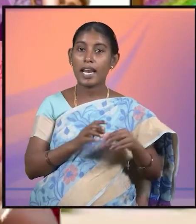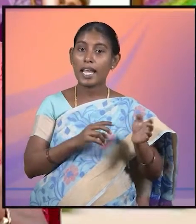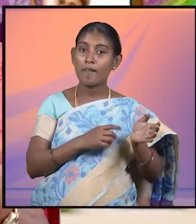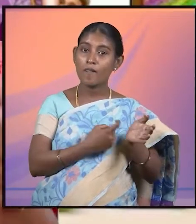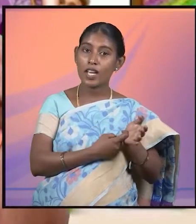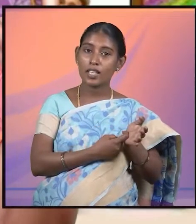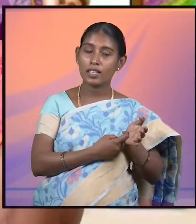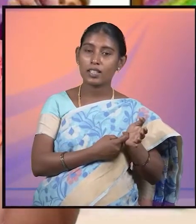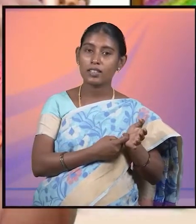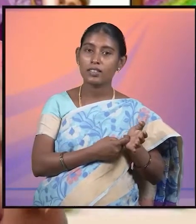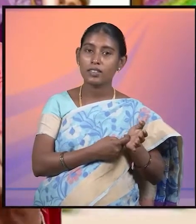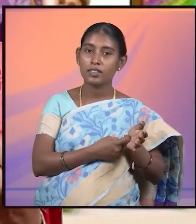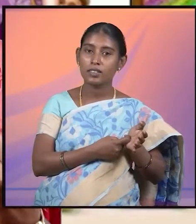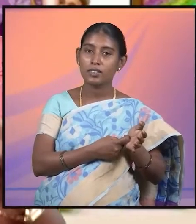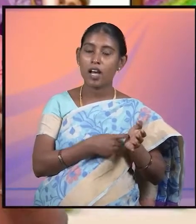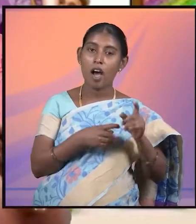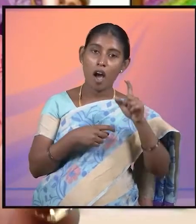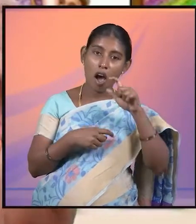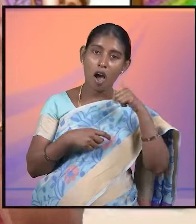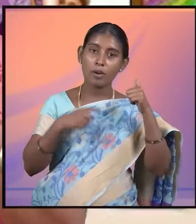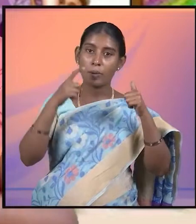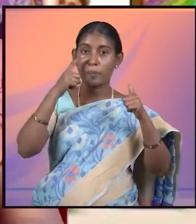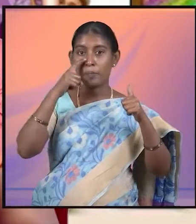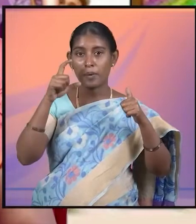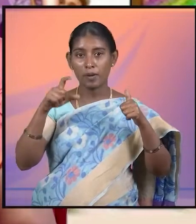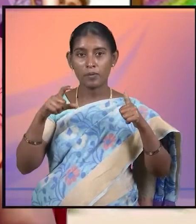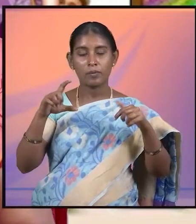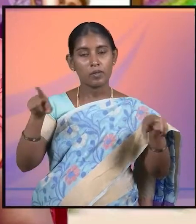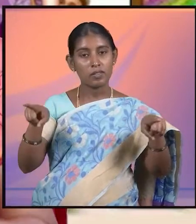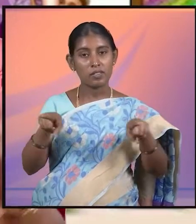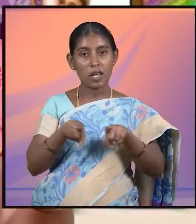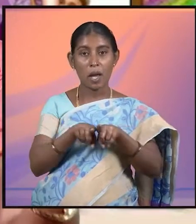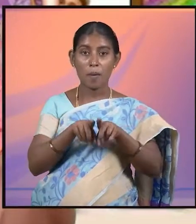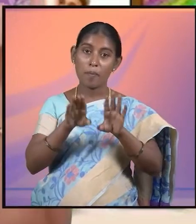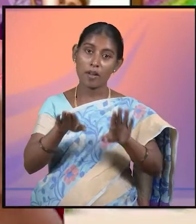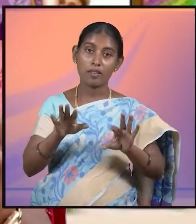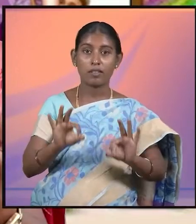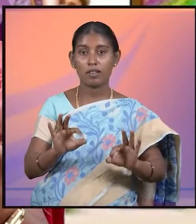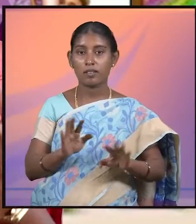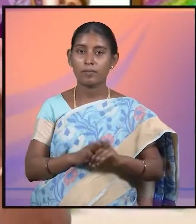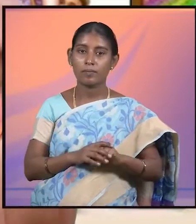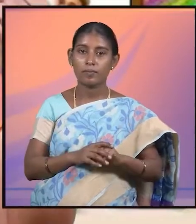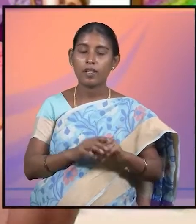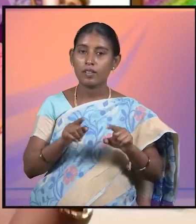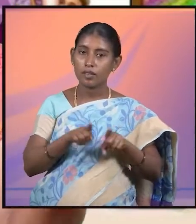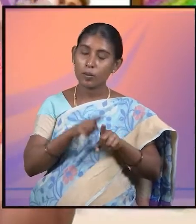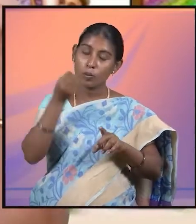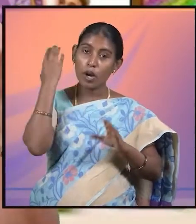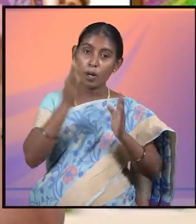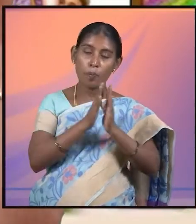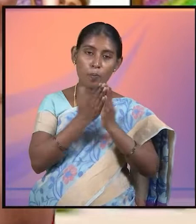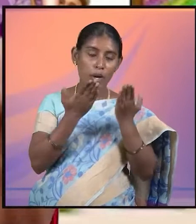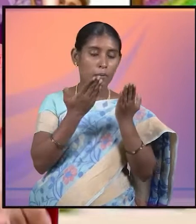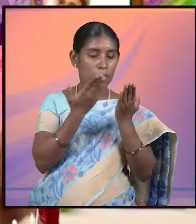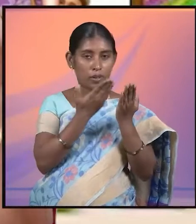ரிக்வேத காலத்தில் ஆணும் பெண்ணும் சம உரிமை பெற்று வாழ்ந்திருந்தனர். அன்றைய பெண் கல்வியில் வேத